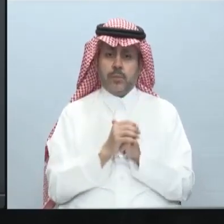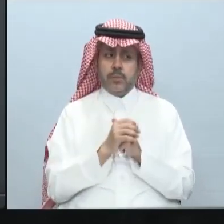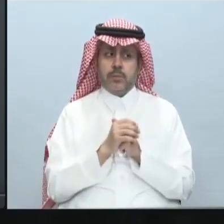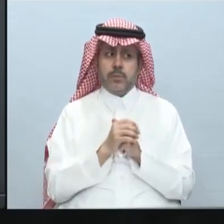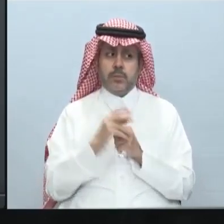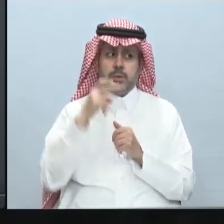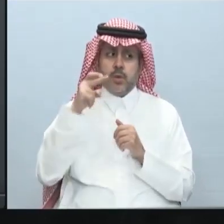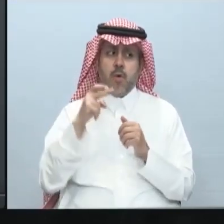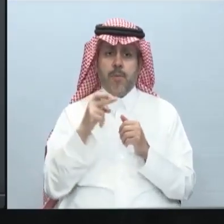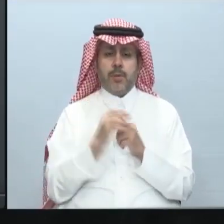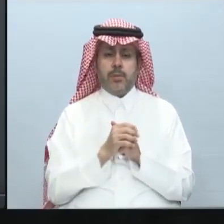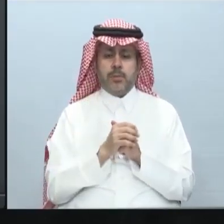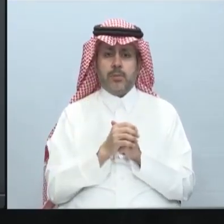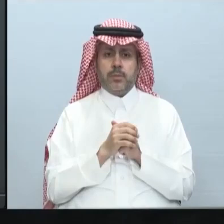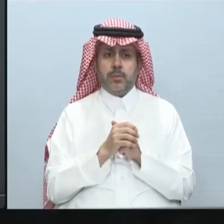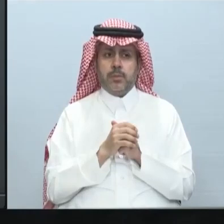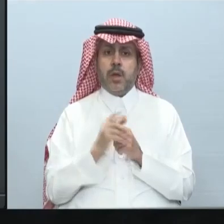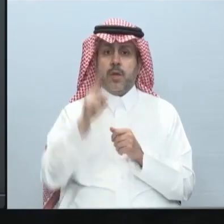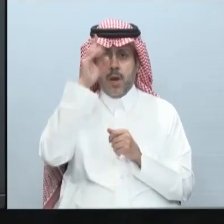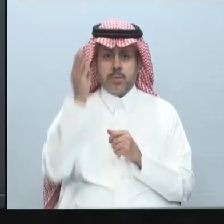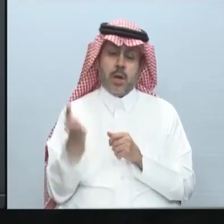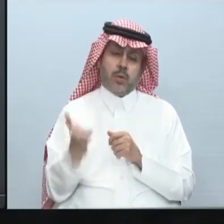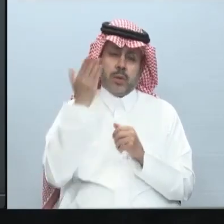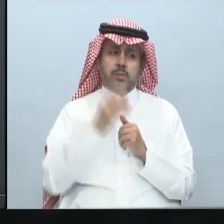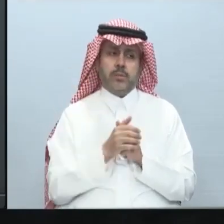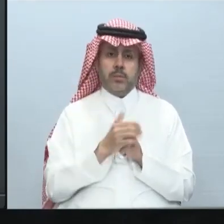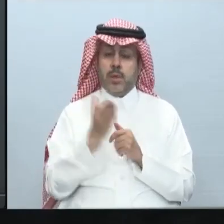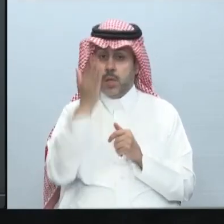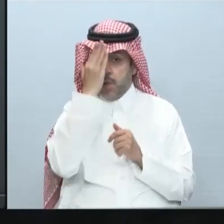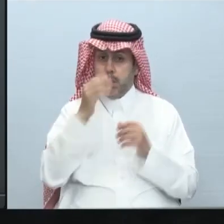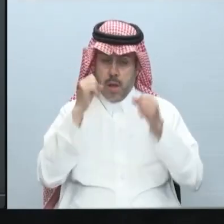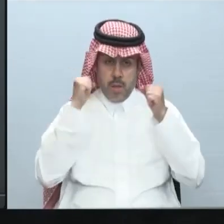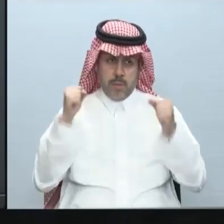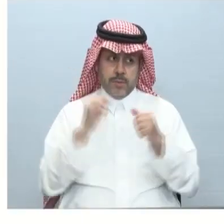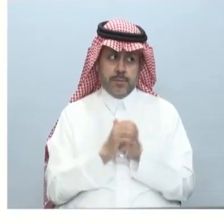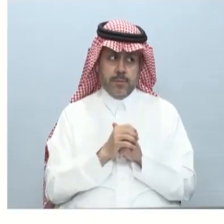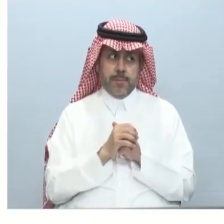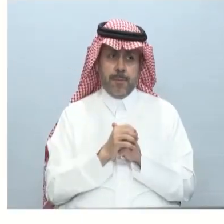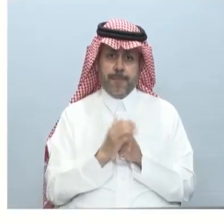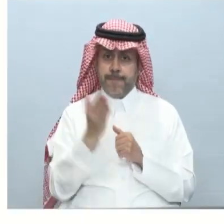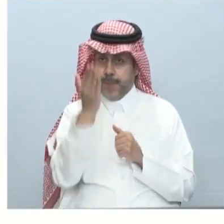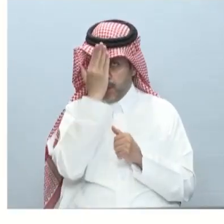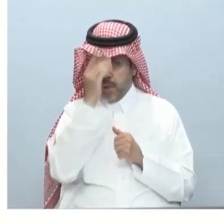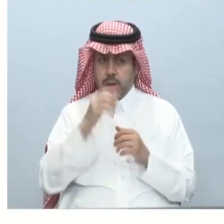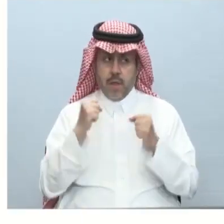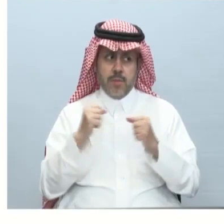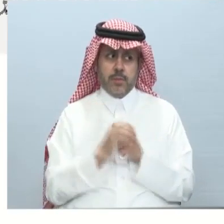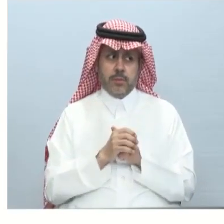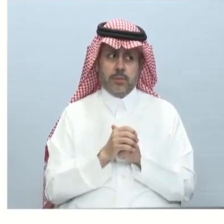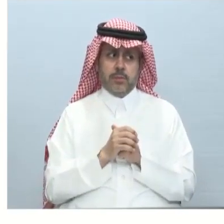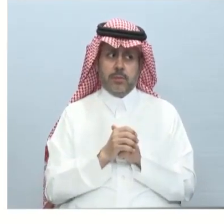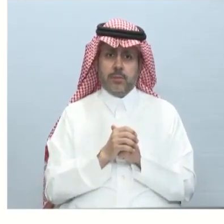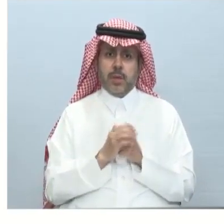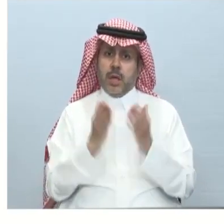لاجابته باذن الله سبحانه وتعالى فهذه عباده عظيمه عباده عظيمه فالدعاء من اهم